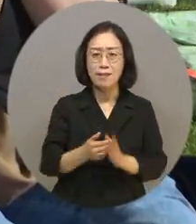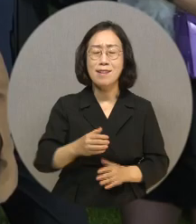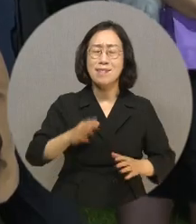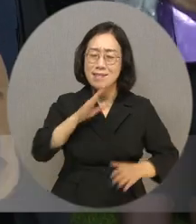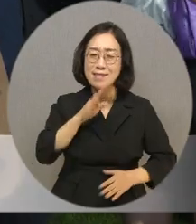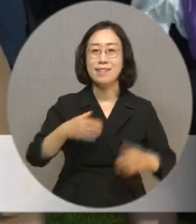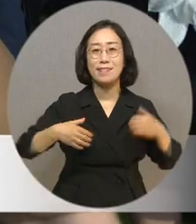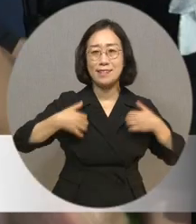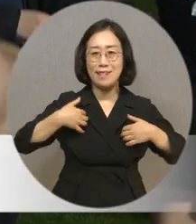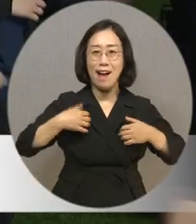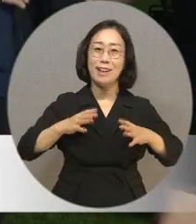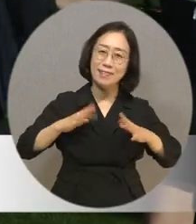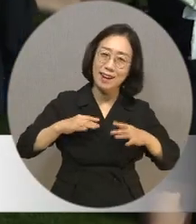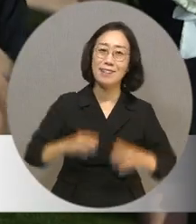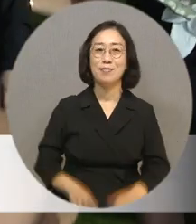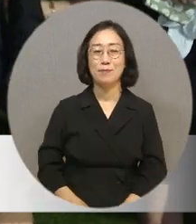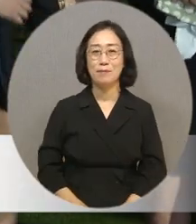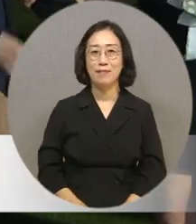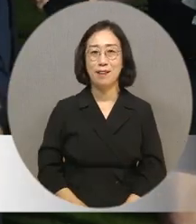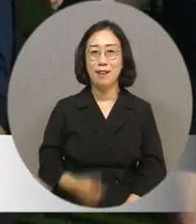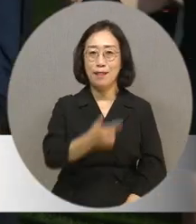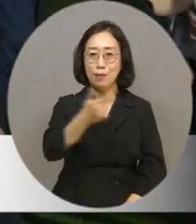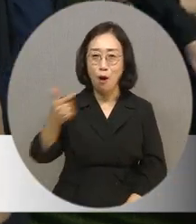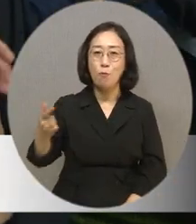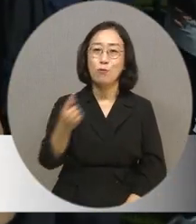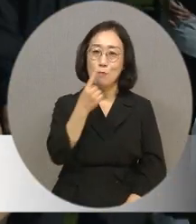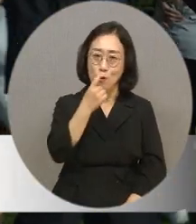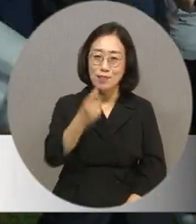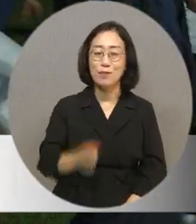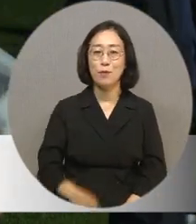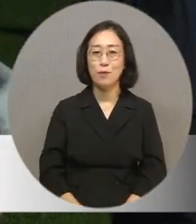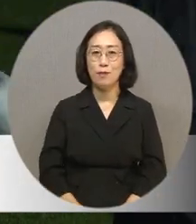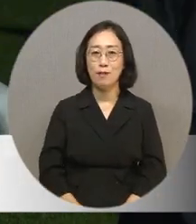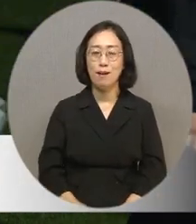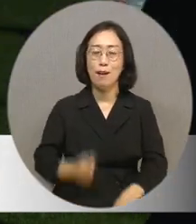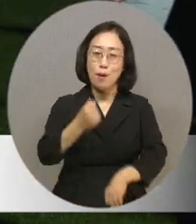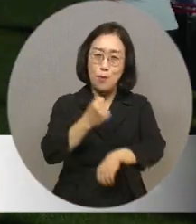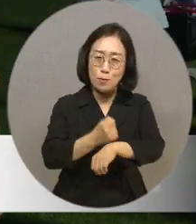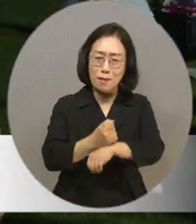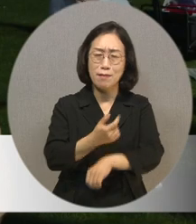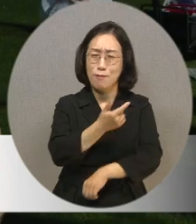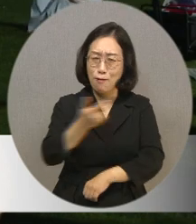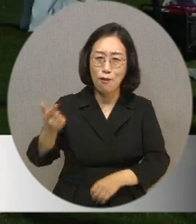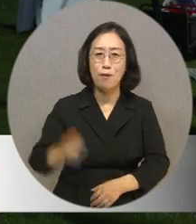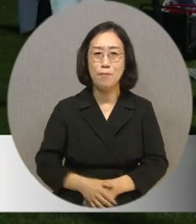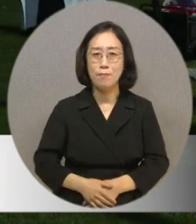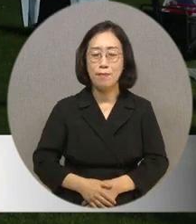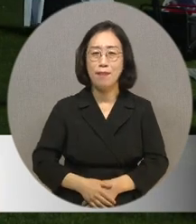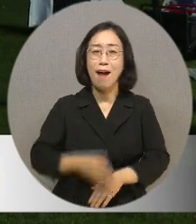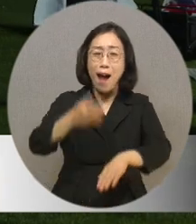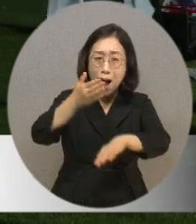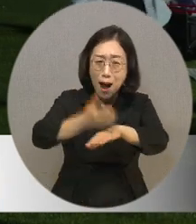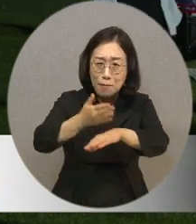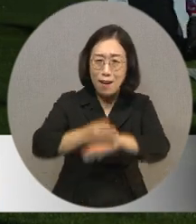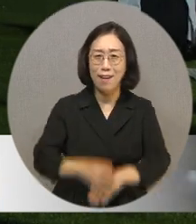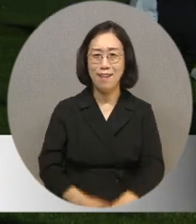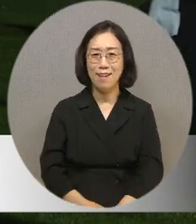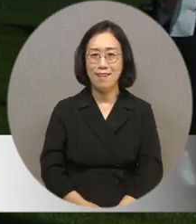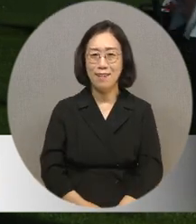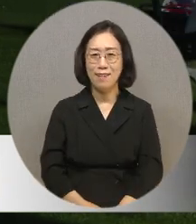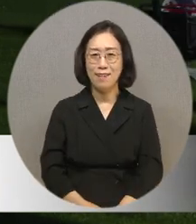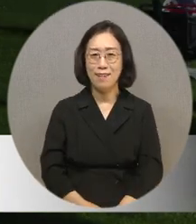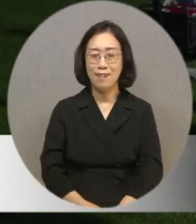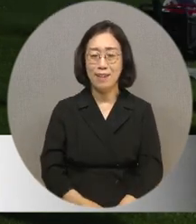말했습니다. 너무 자랑스럽고 멋있고 하여튼 너무 고생 많이 했다. 고마워.